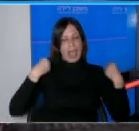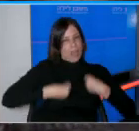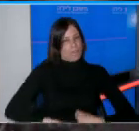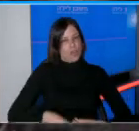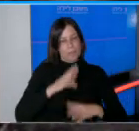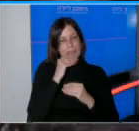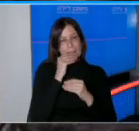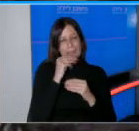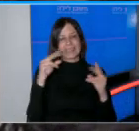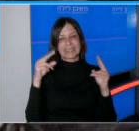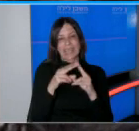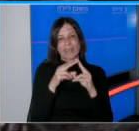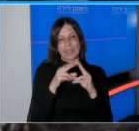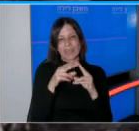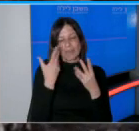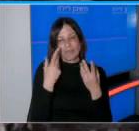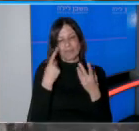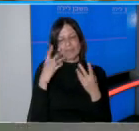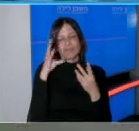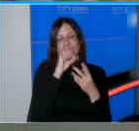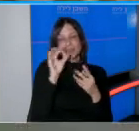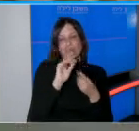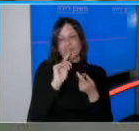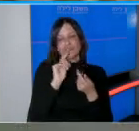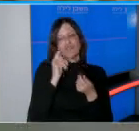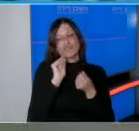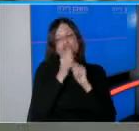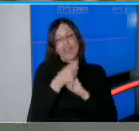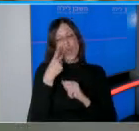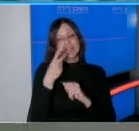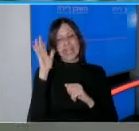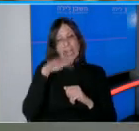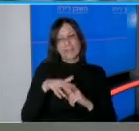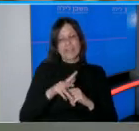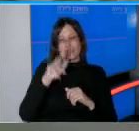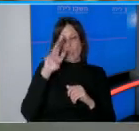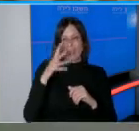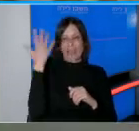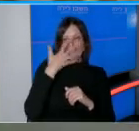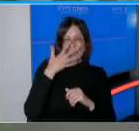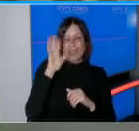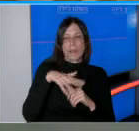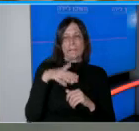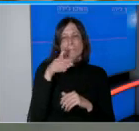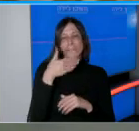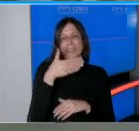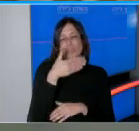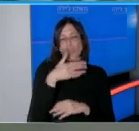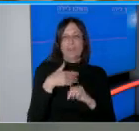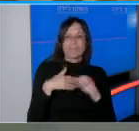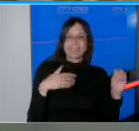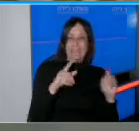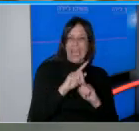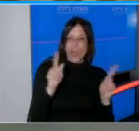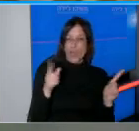וכל האוריינטציה שלהם משתנה. אנחנו מרגישים את זה בכל צפון אפריקה, כמובן גם במדינות מזרח אחרות, שבחרו